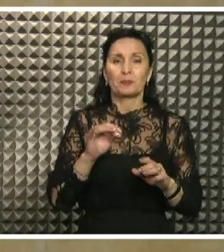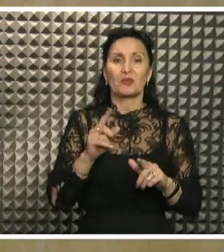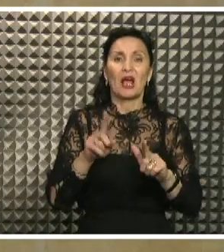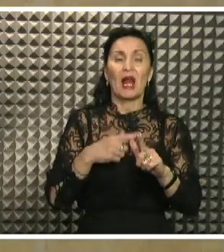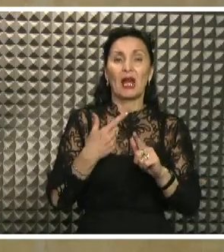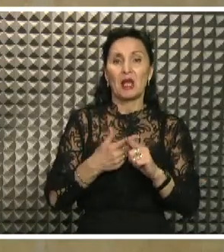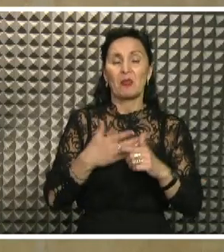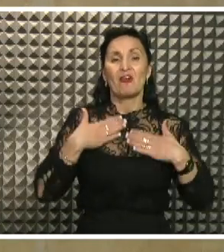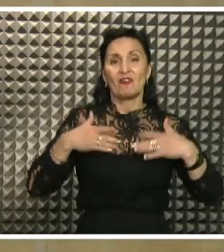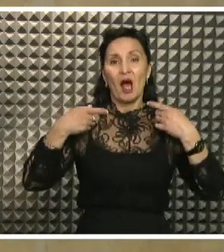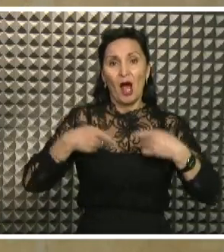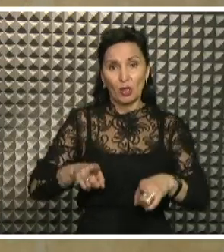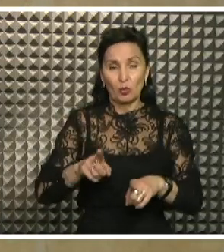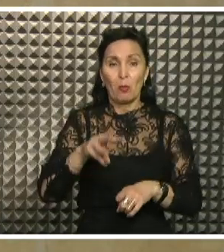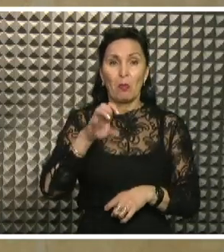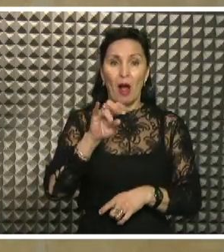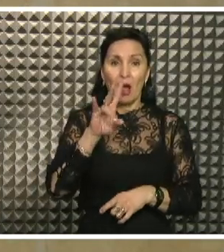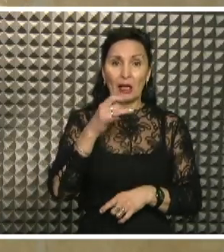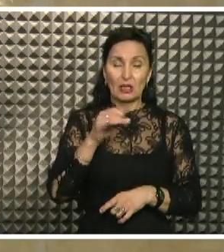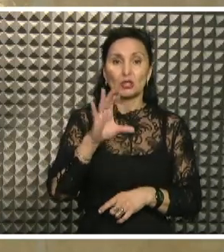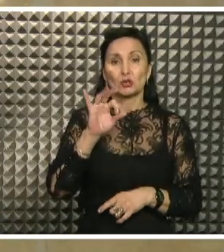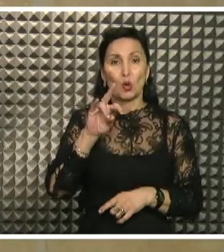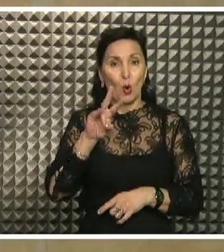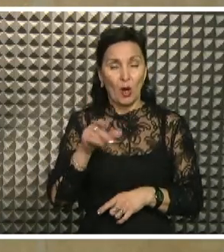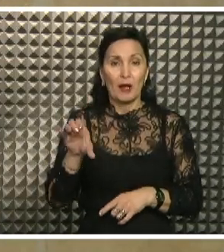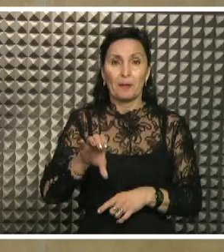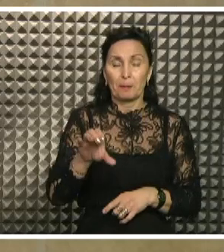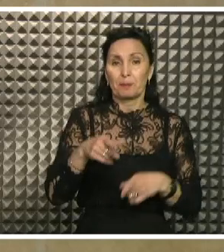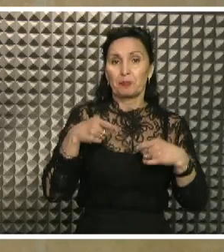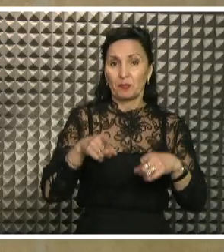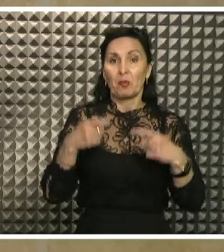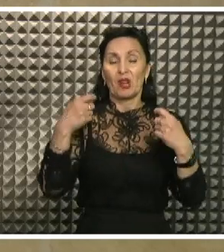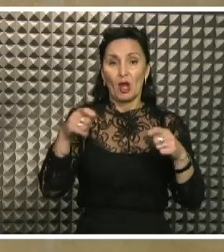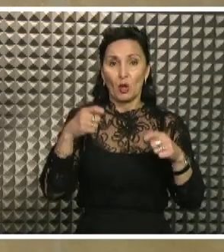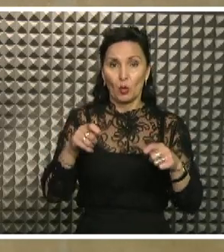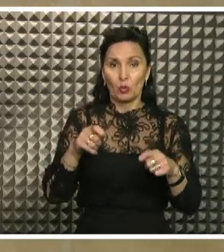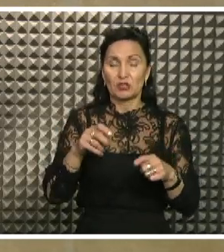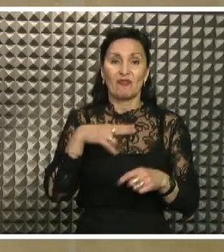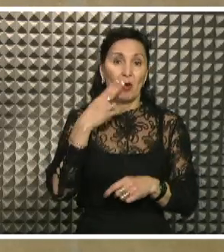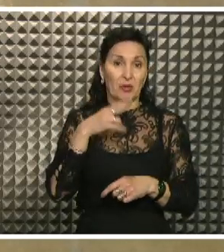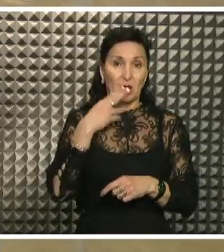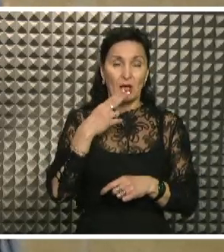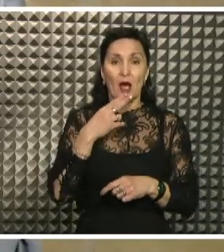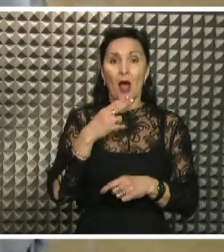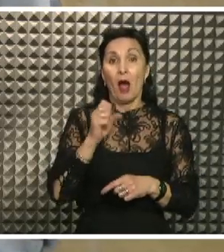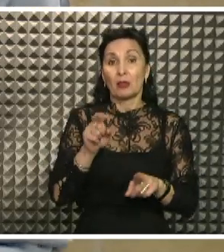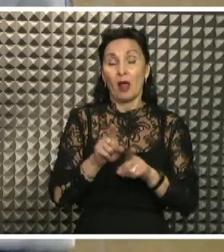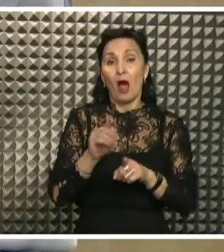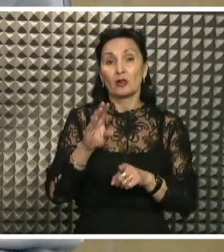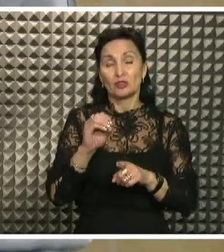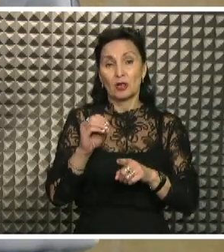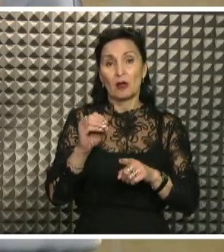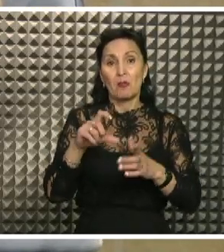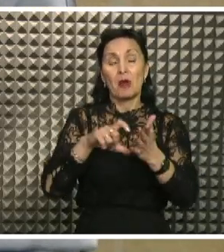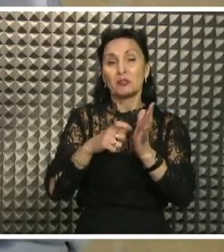либо принять ванну с магнием, с магниевой солью, это английская соль, она продается, в принципе, в аптеках, ну, а также